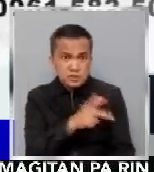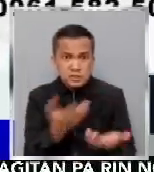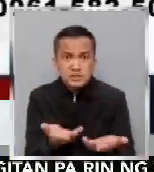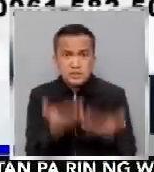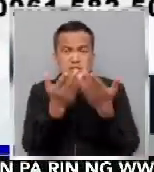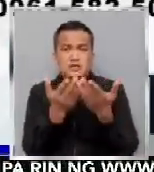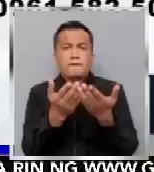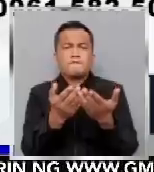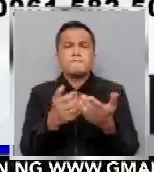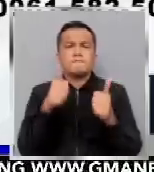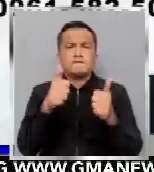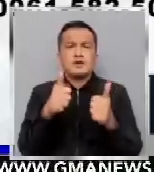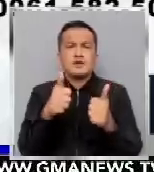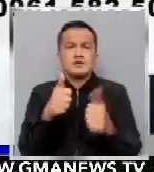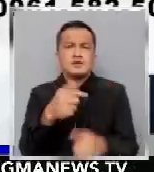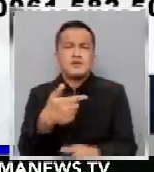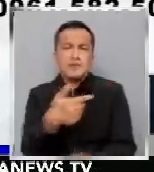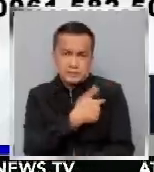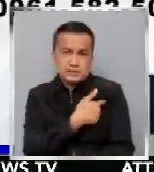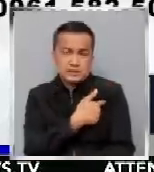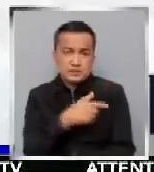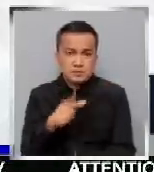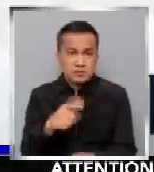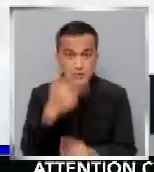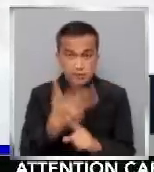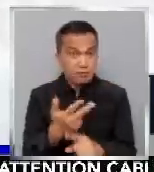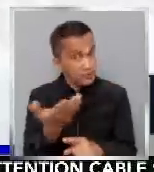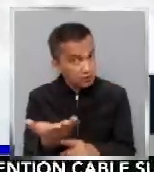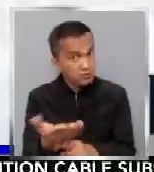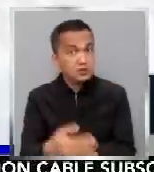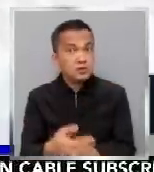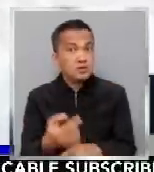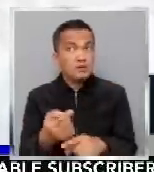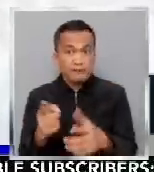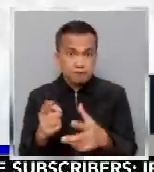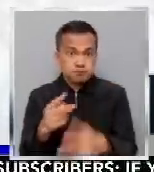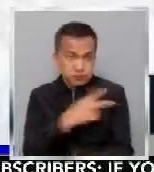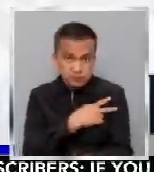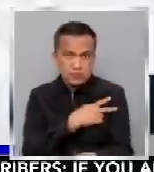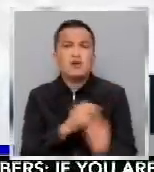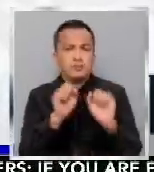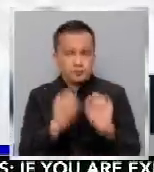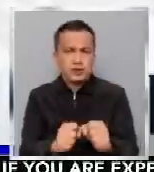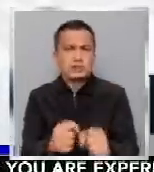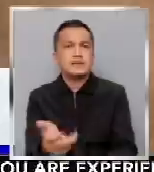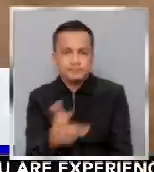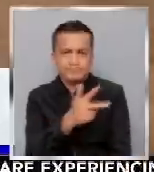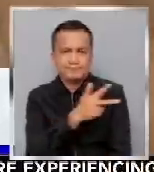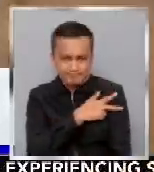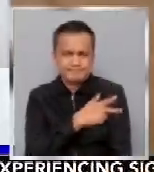effectiveness of the vaccine. So kung may 3 months na po kayo from your primary dose, pwede na pong